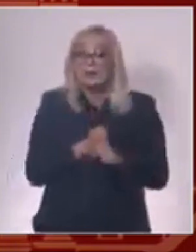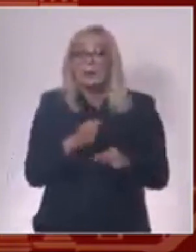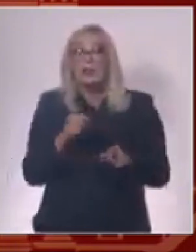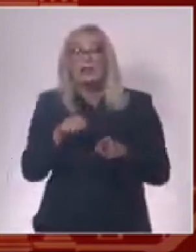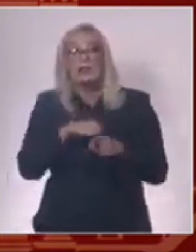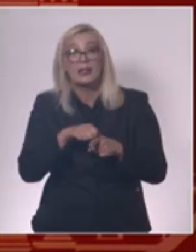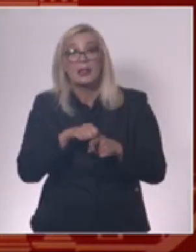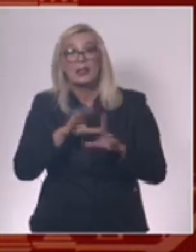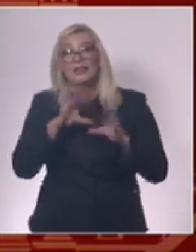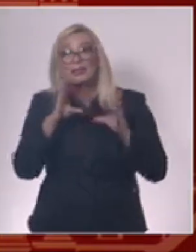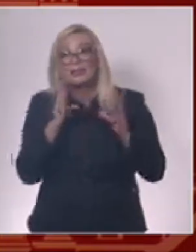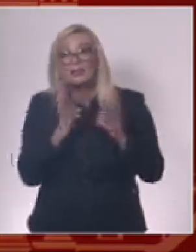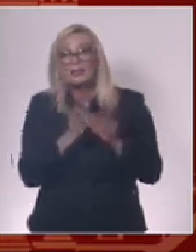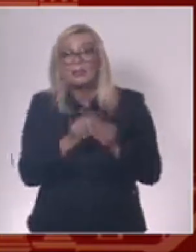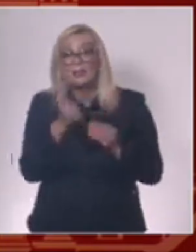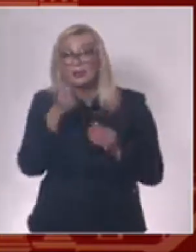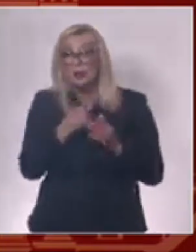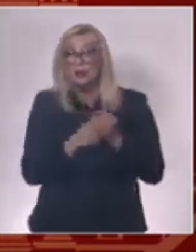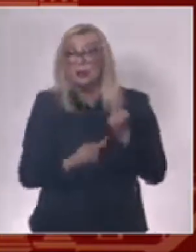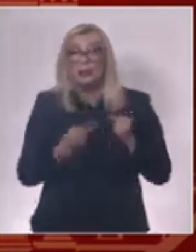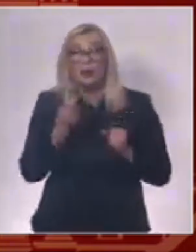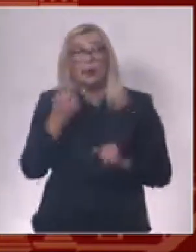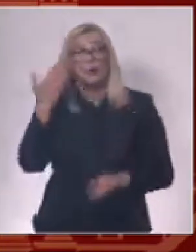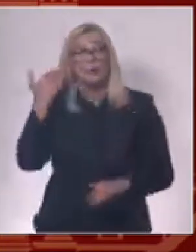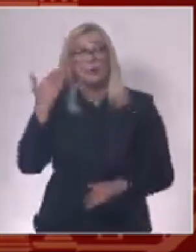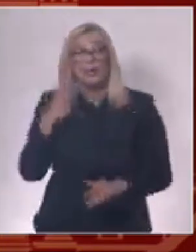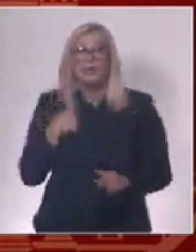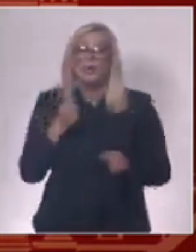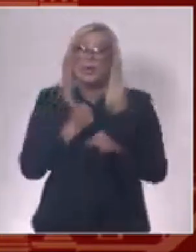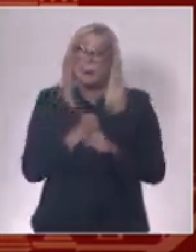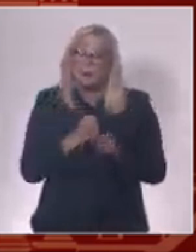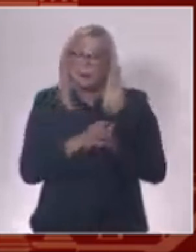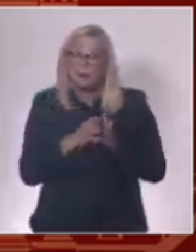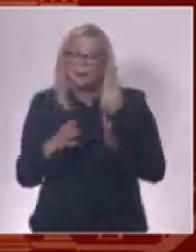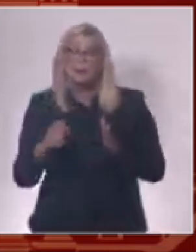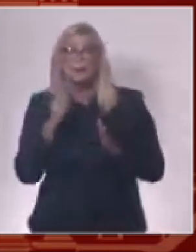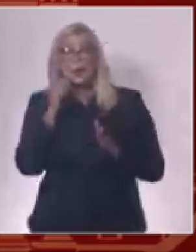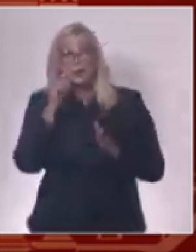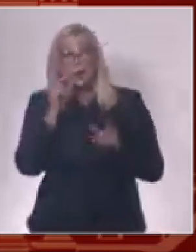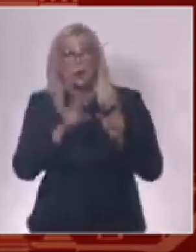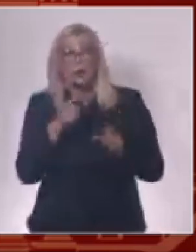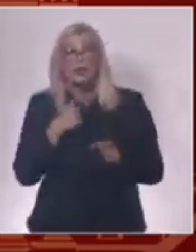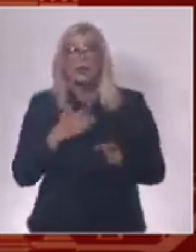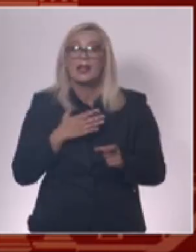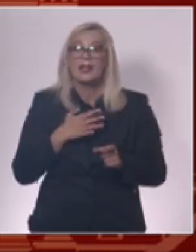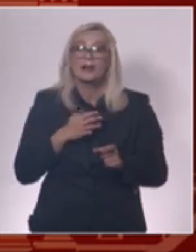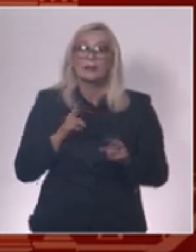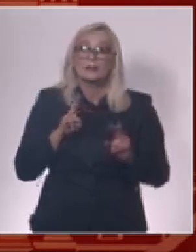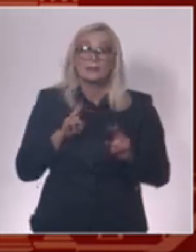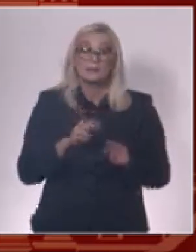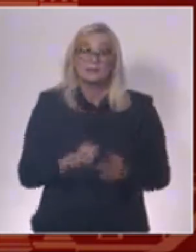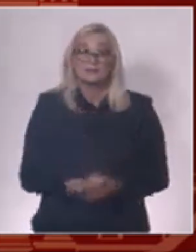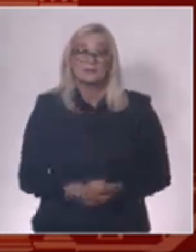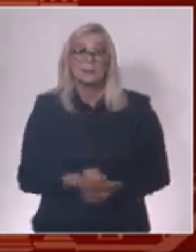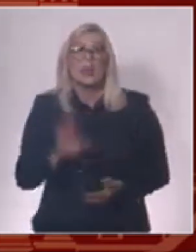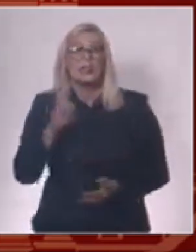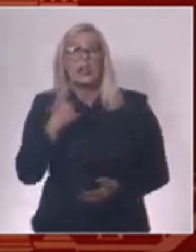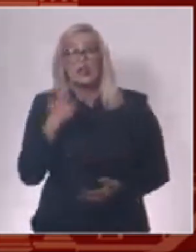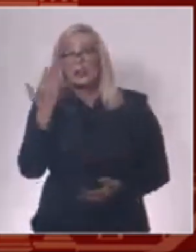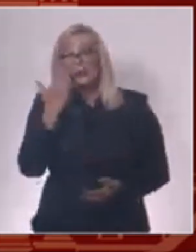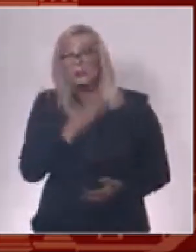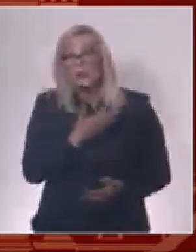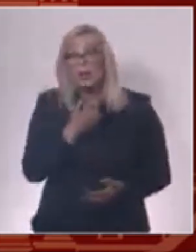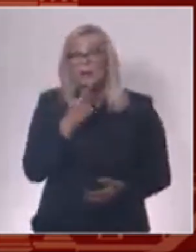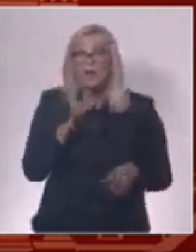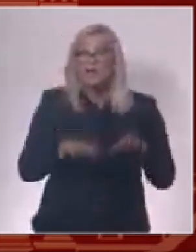сите оние пропусти и недостатоци од минатото. И ќе работиме со луѓето и ќе се трудиме колку можеме. Дали ќе успееме, изборите